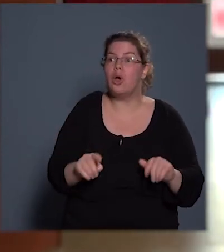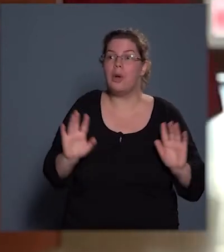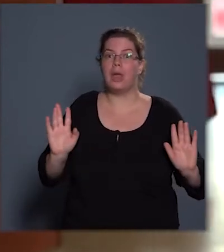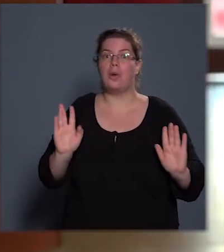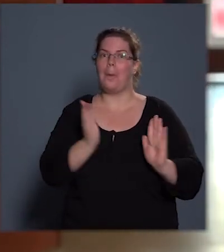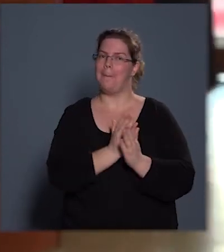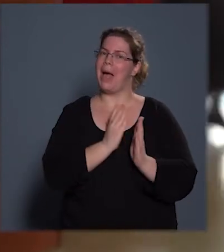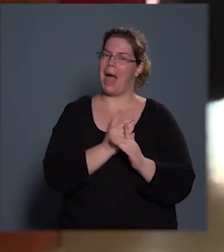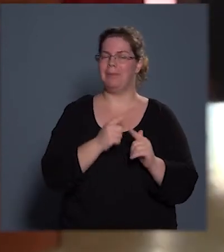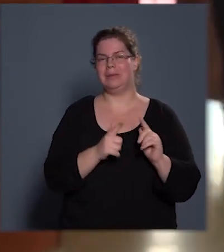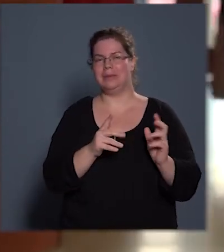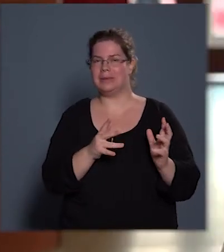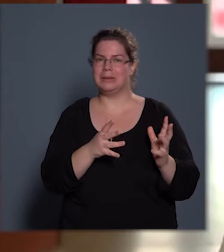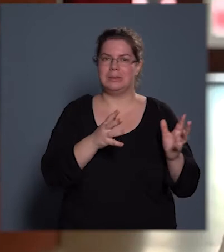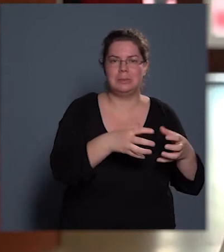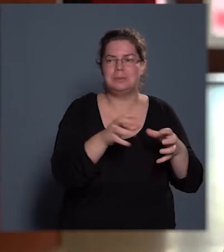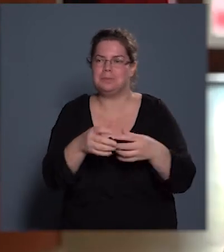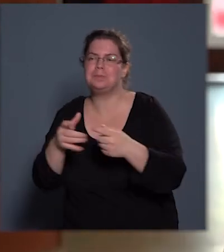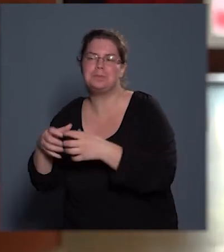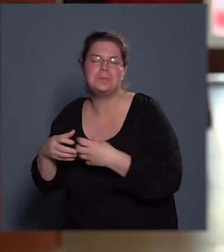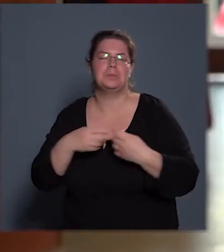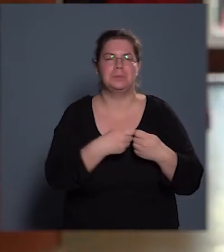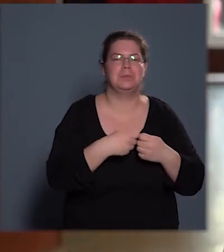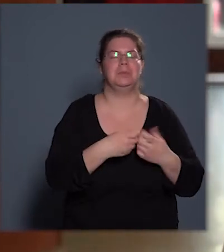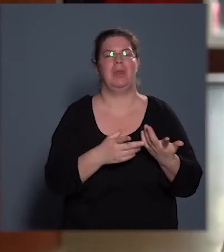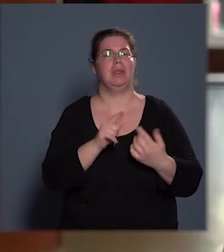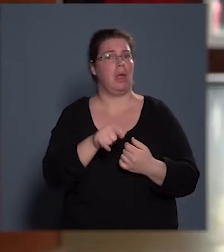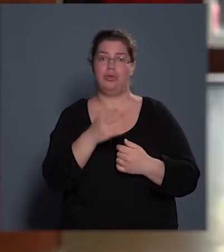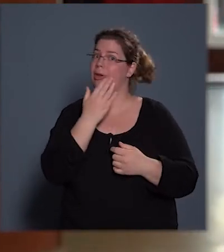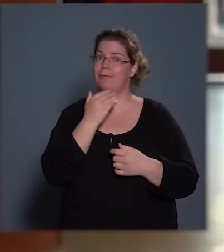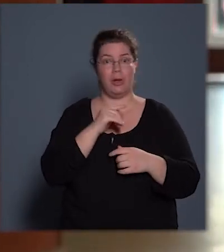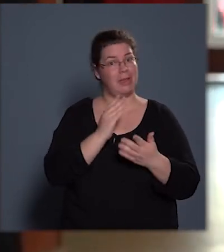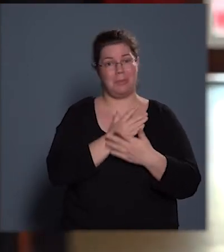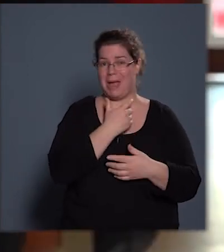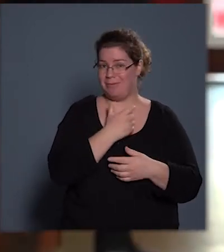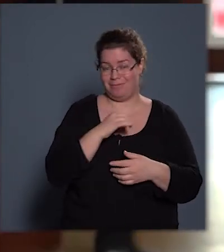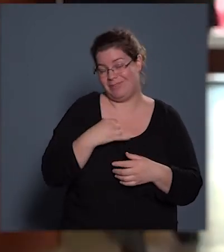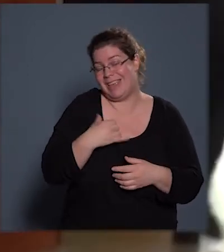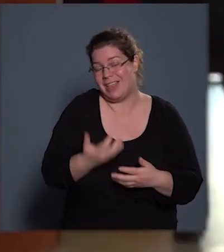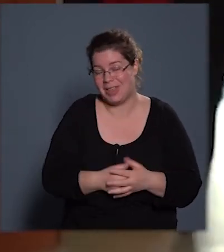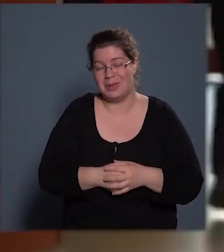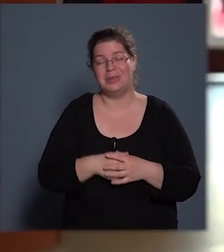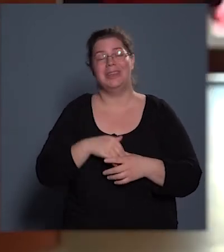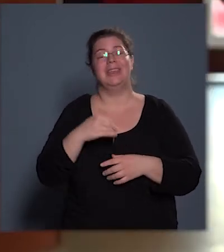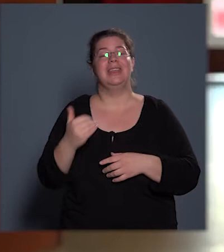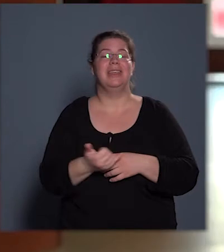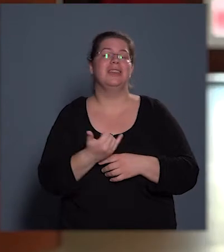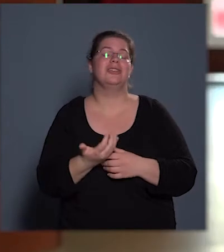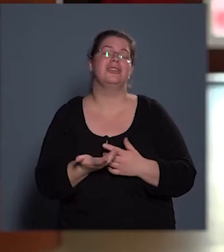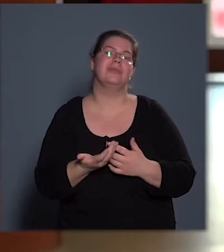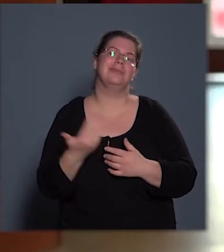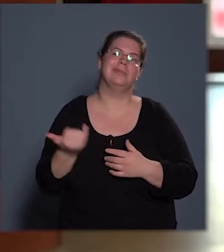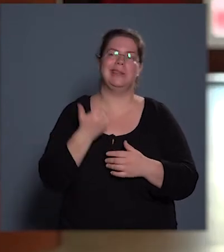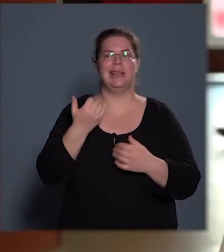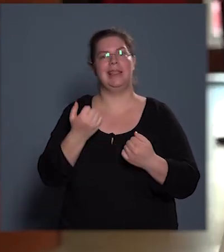már egy kicsit megfogták, de hát ők se voltak már fiatalok, ugye, és ez mindig